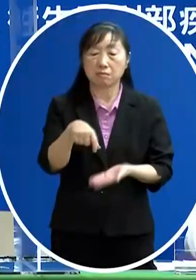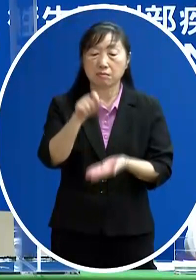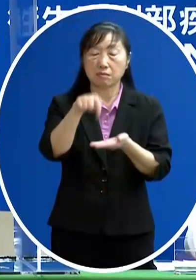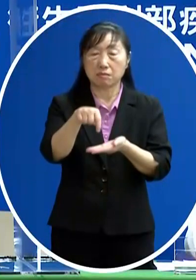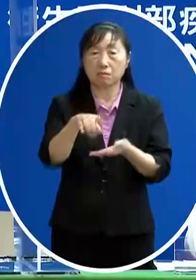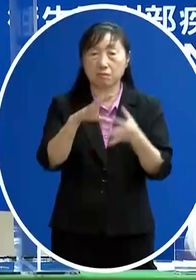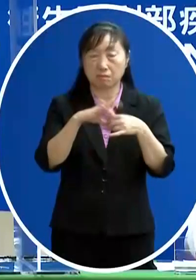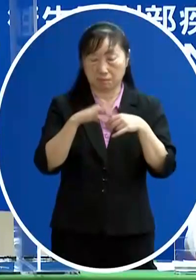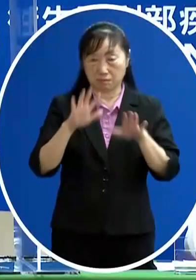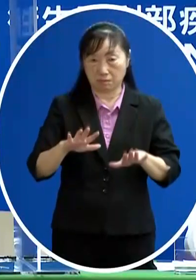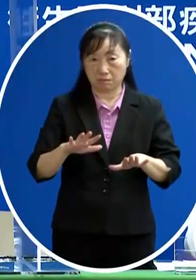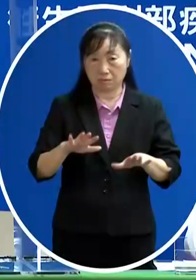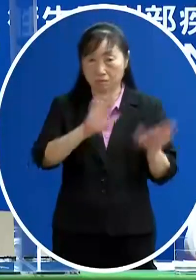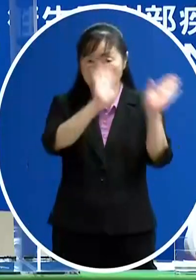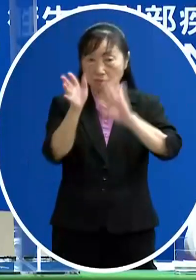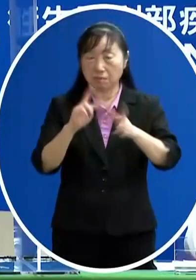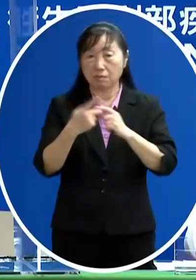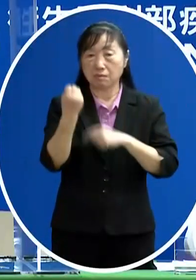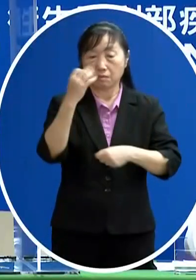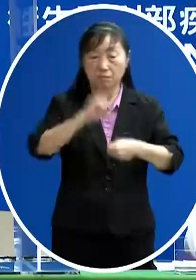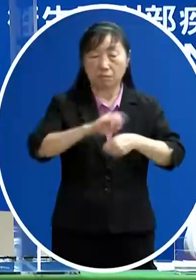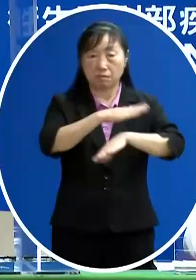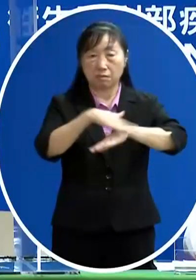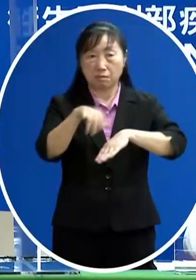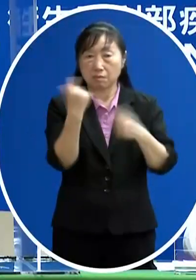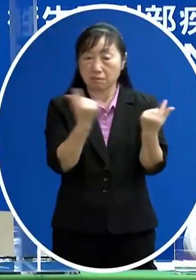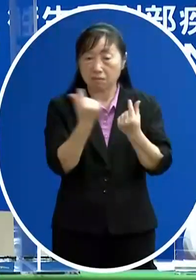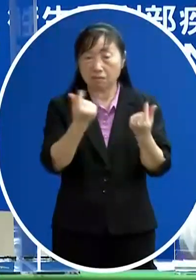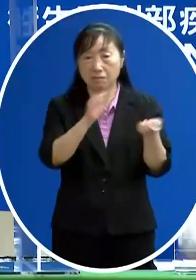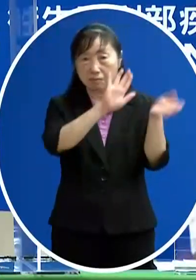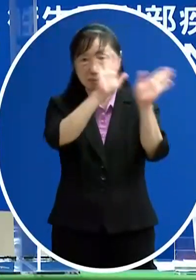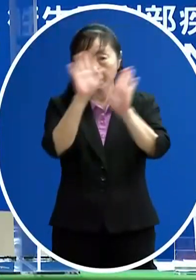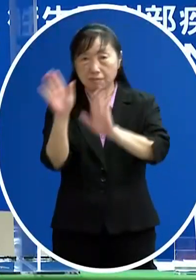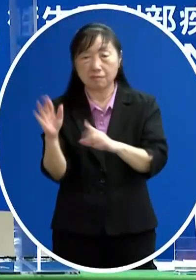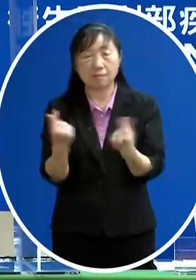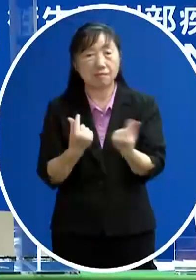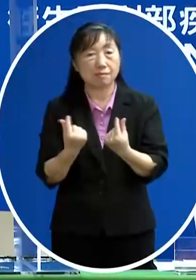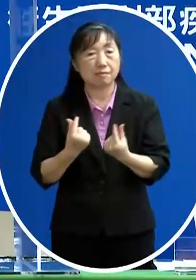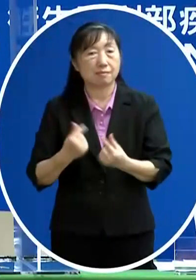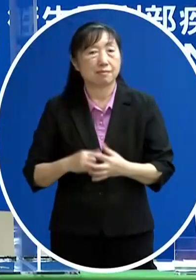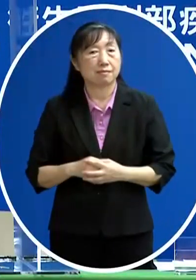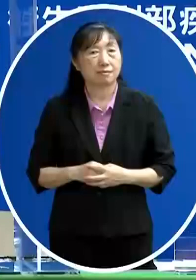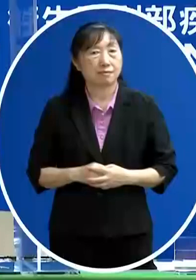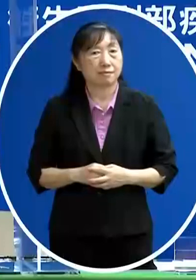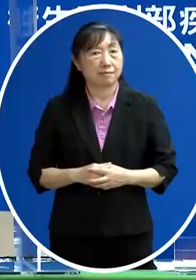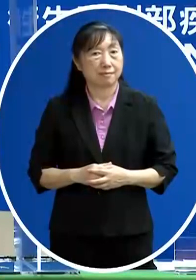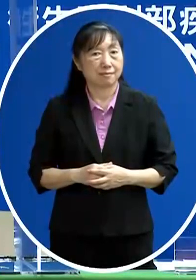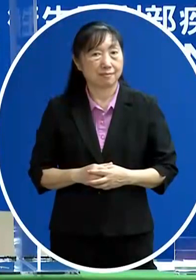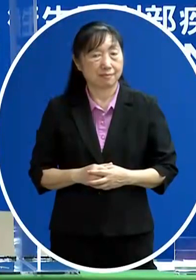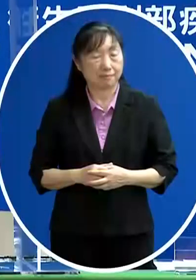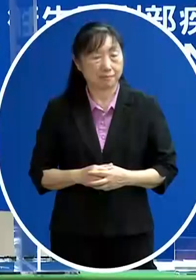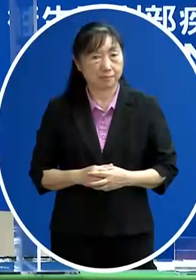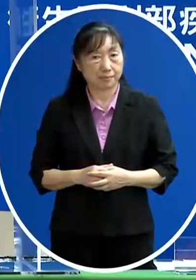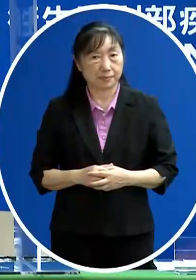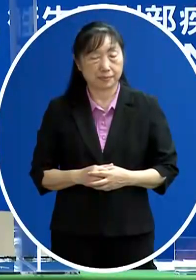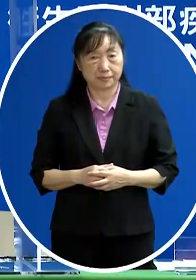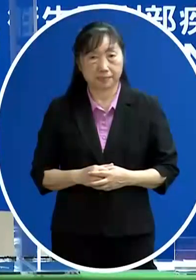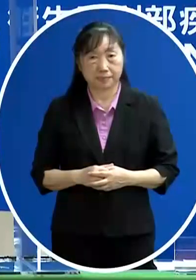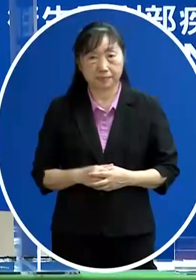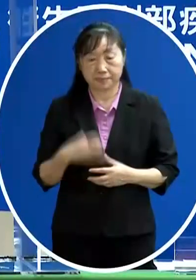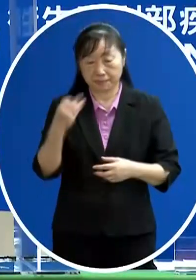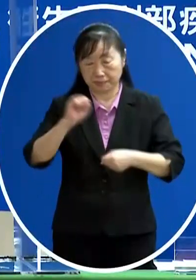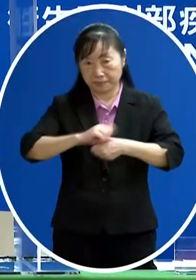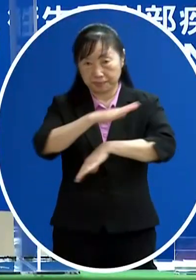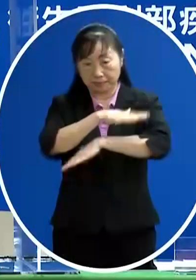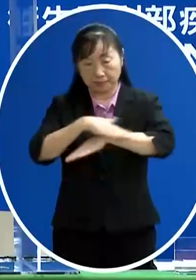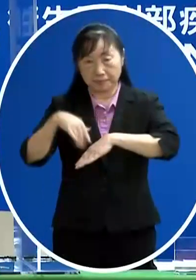势看起来跟新加坡还蛮像的，跟新加坡还蛮像的，所以那新加